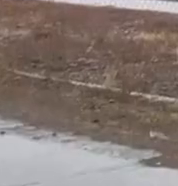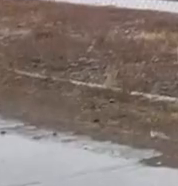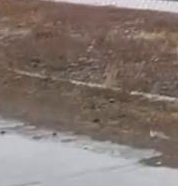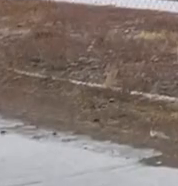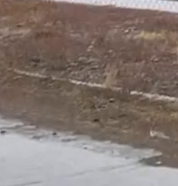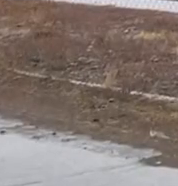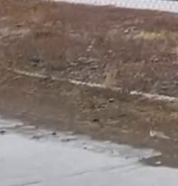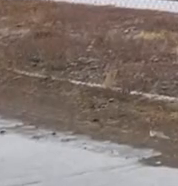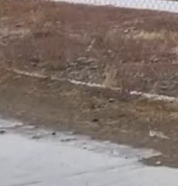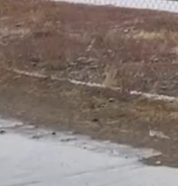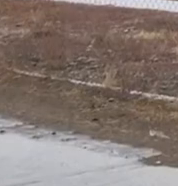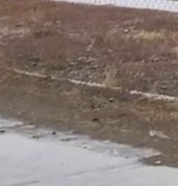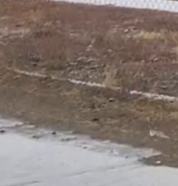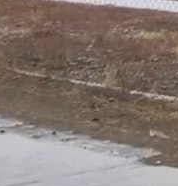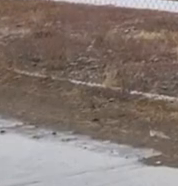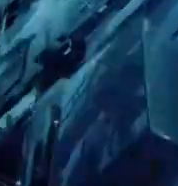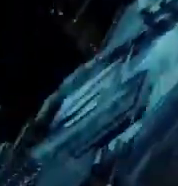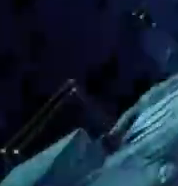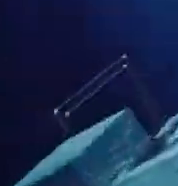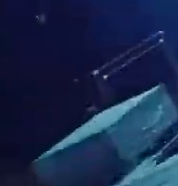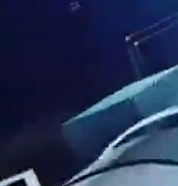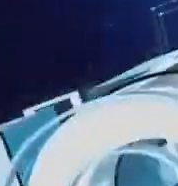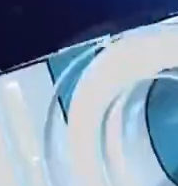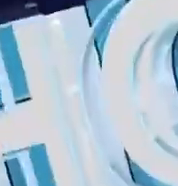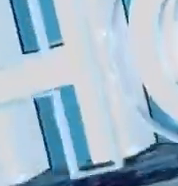Аралбаев, Айдос Калиев, телеканал ЖИЦУ.